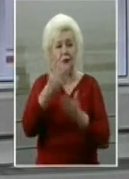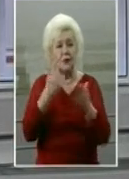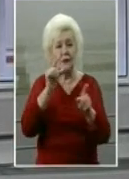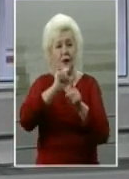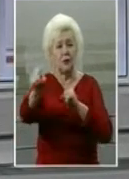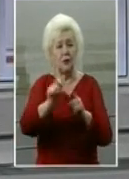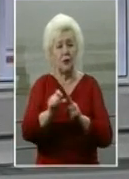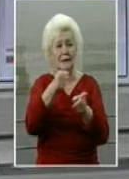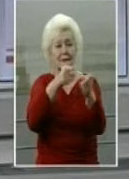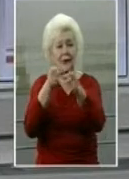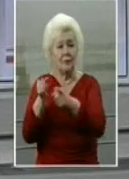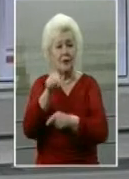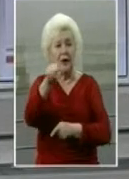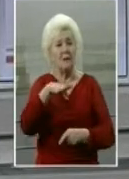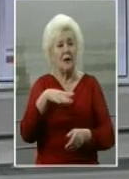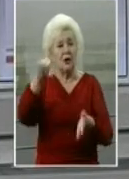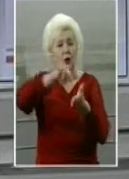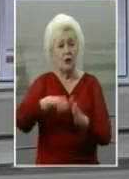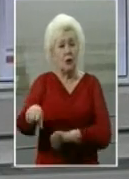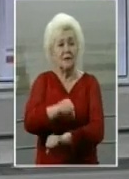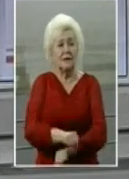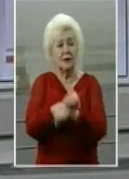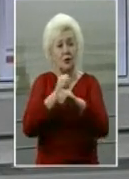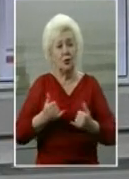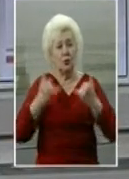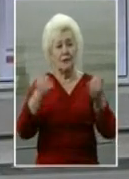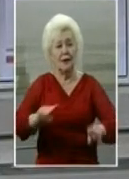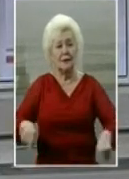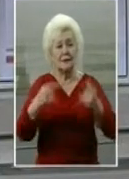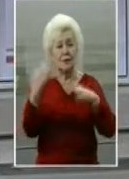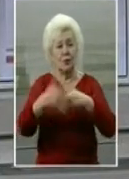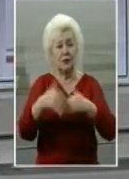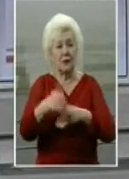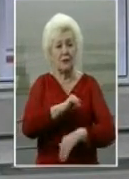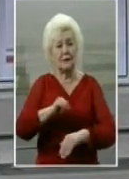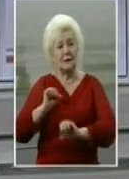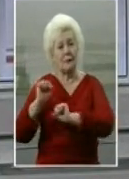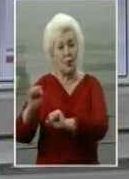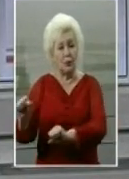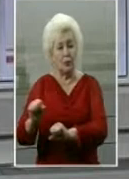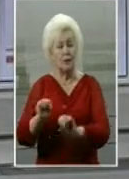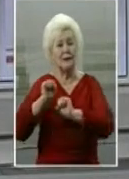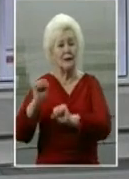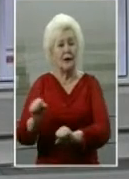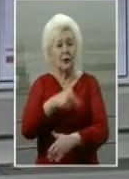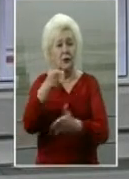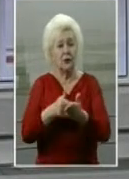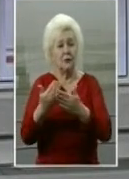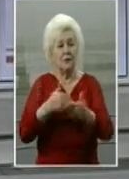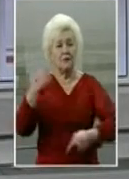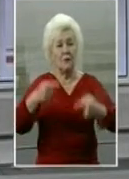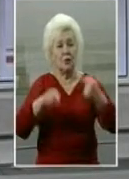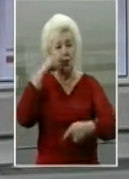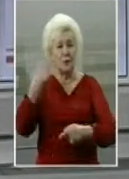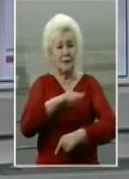кулі снайпера. Він був учасником Революції Гідності, засновником Херсонської самооборони, захисником міста від проросійських